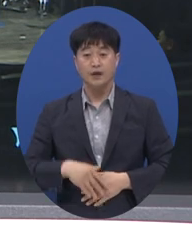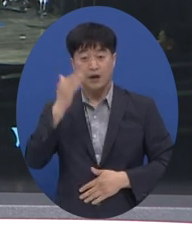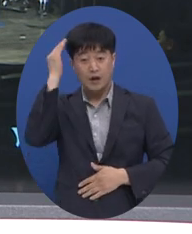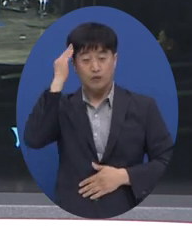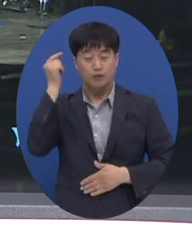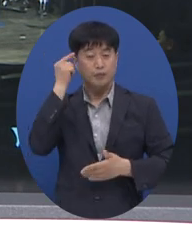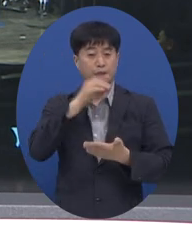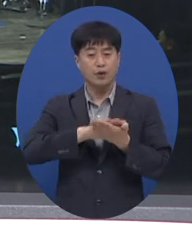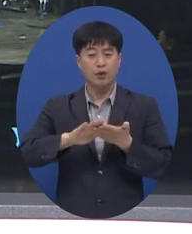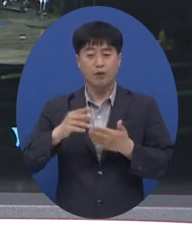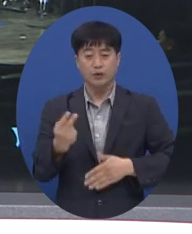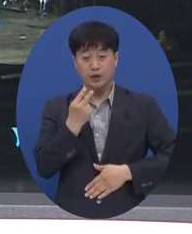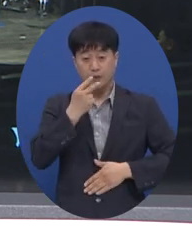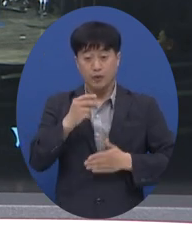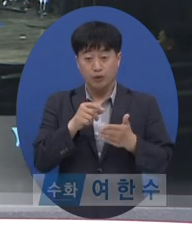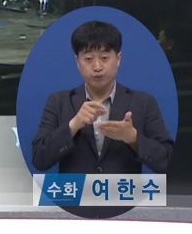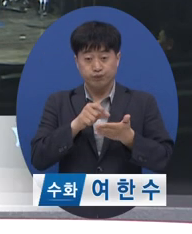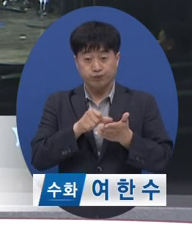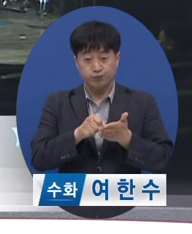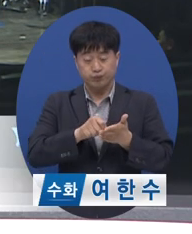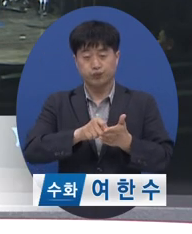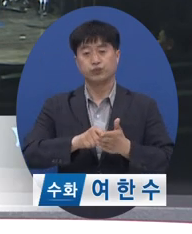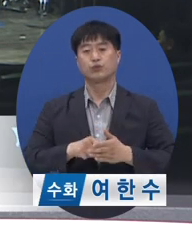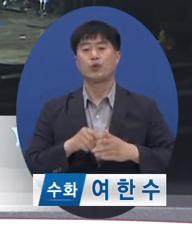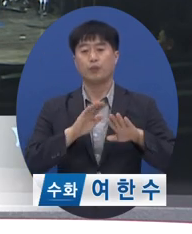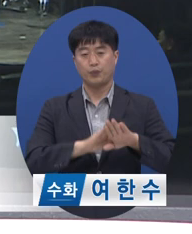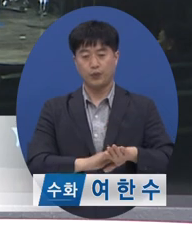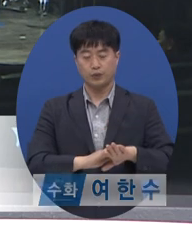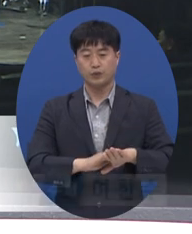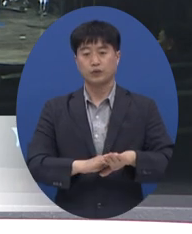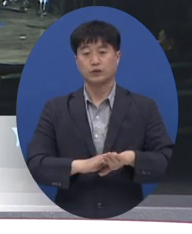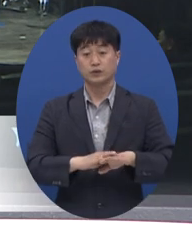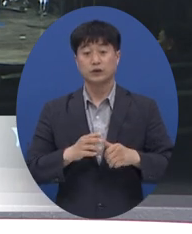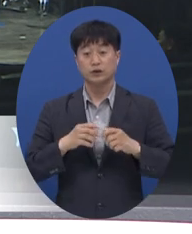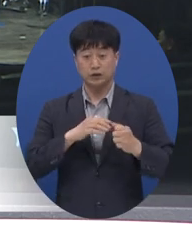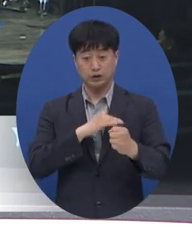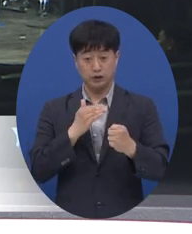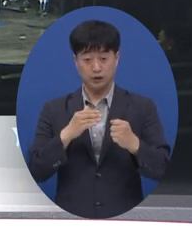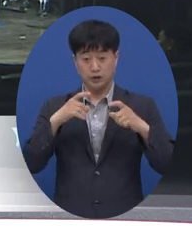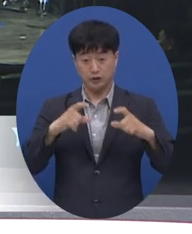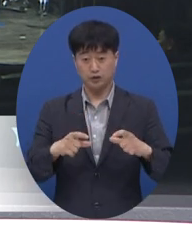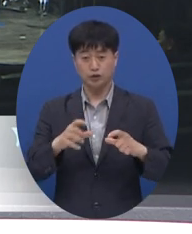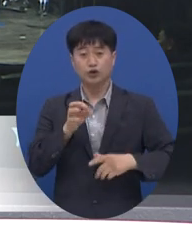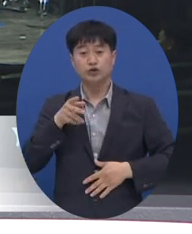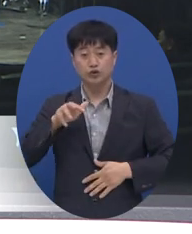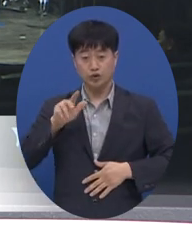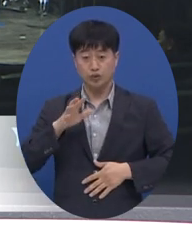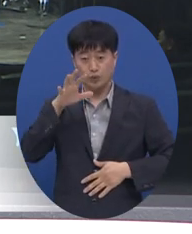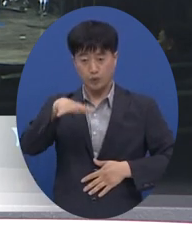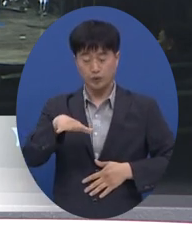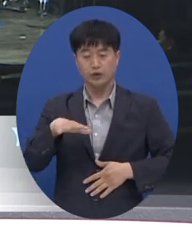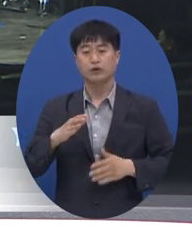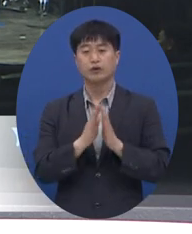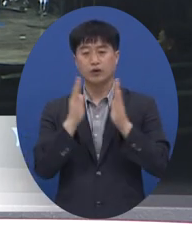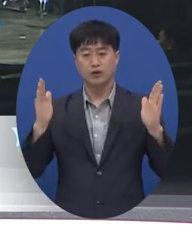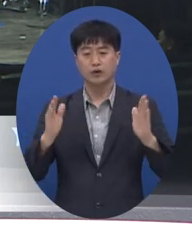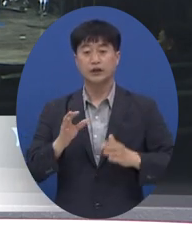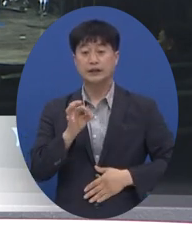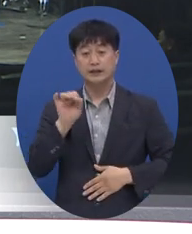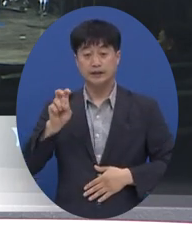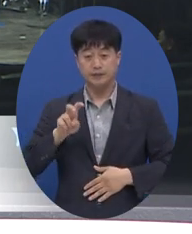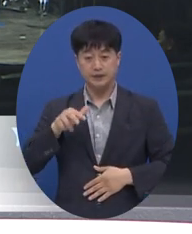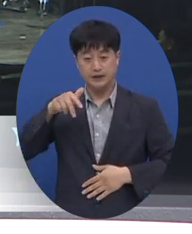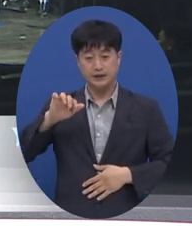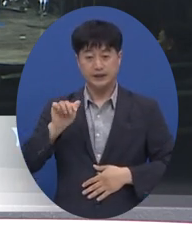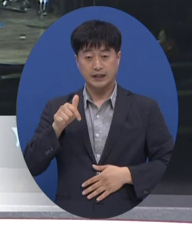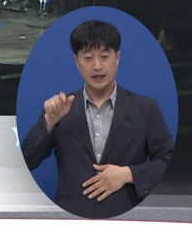한반도 평화생태 생물권 보전지역 포럼이 연천군 전국 천사박물관에서 열렸습니다. 연천군 임진강